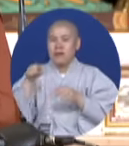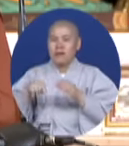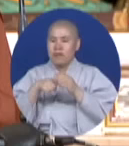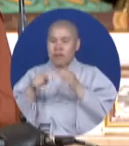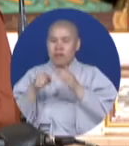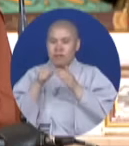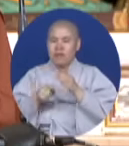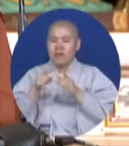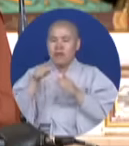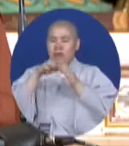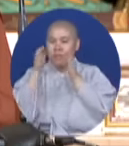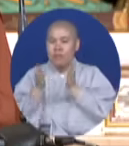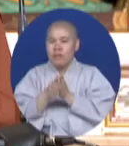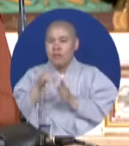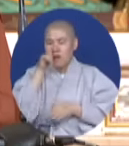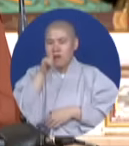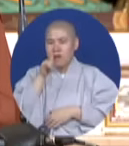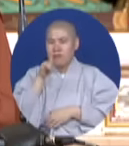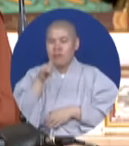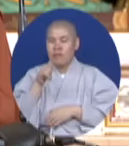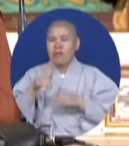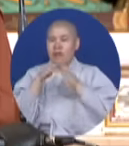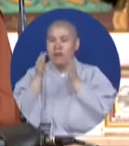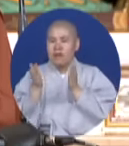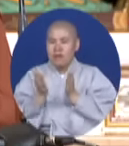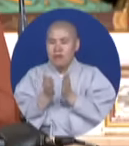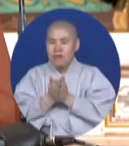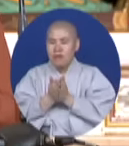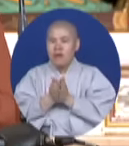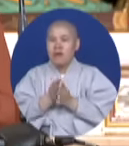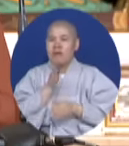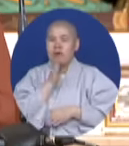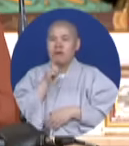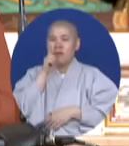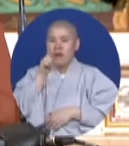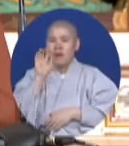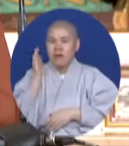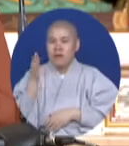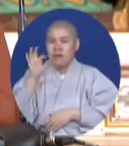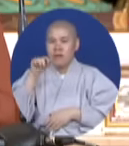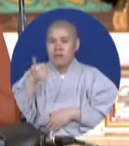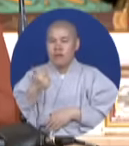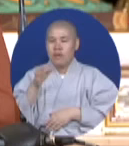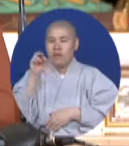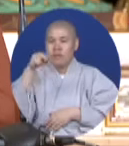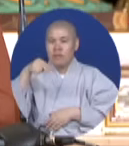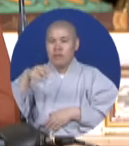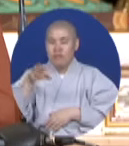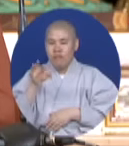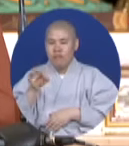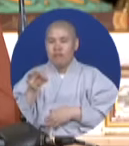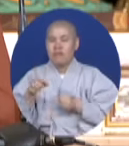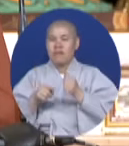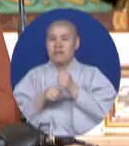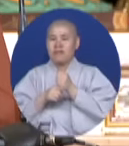일체가 바로 하나다 이게 원흉입니다. 원흉